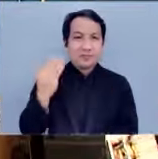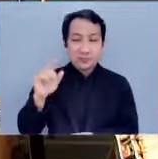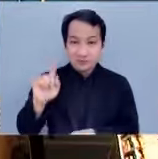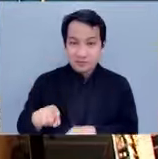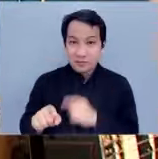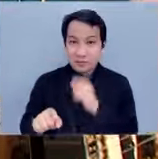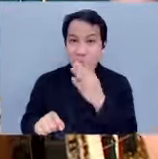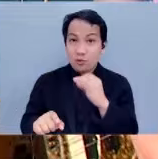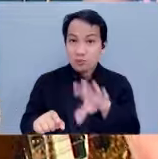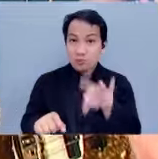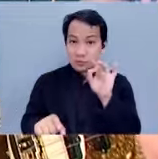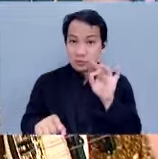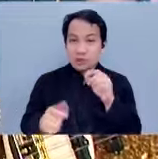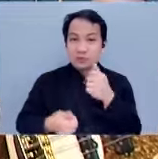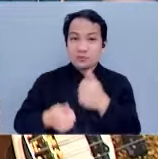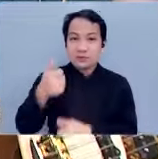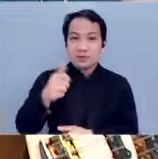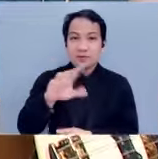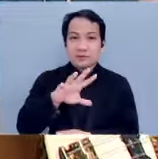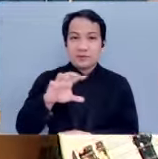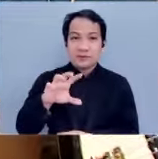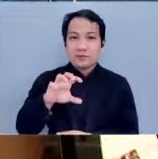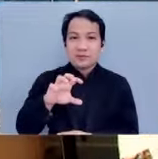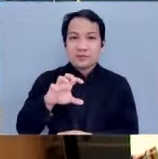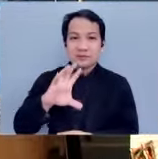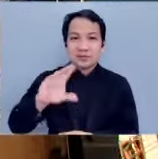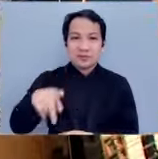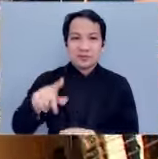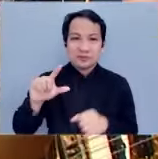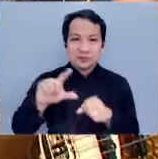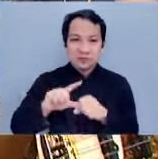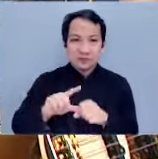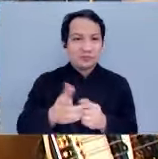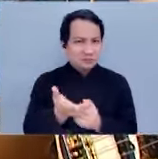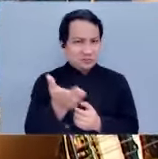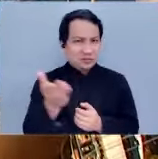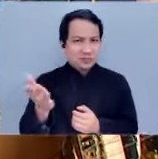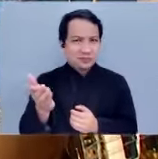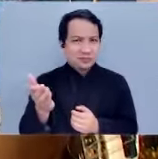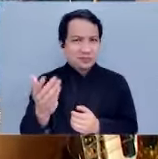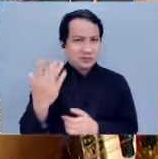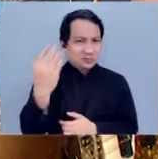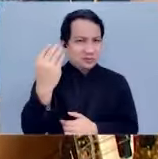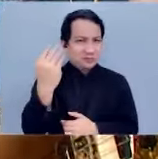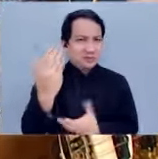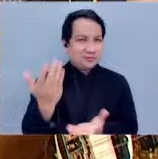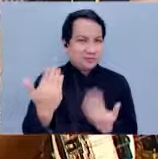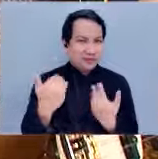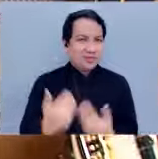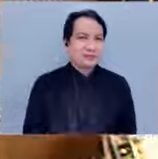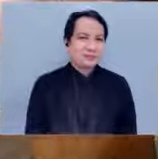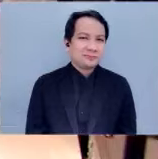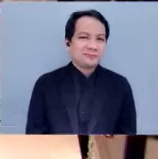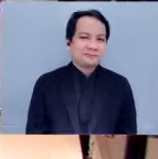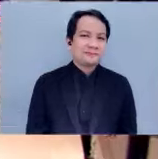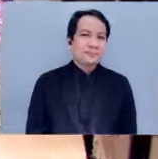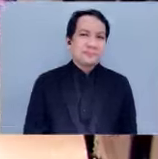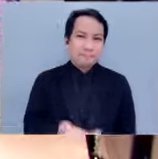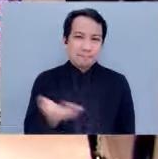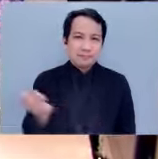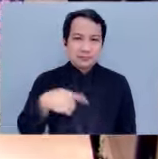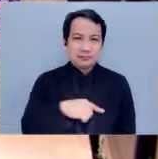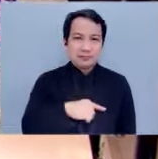po, magwawagi ng 500 pesos worth of load. Kaya naman Kagumoka, go and selfie na. Tuloy-tuloy lang ang pagtutok mga